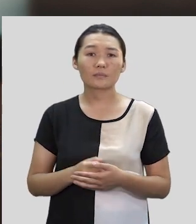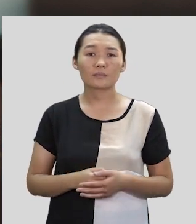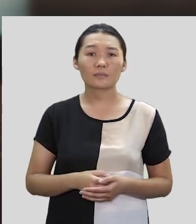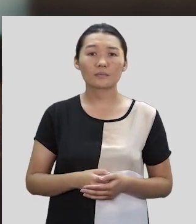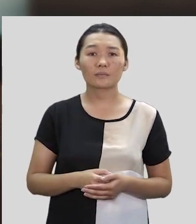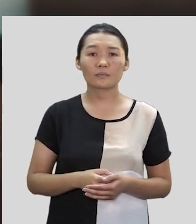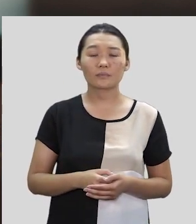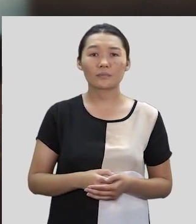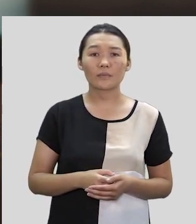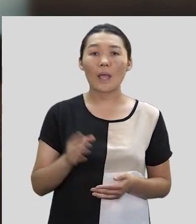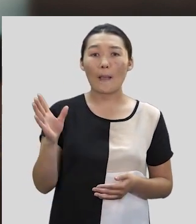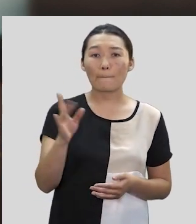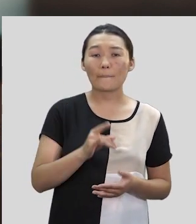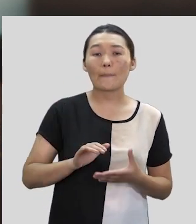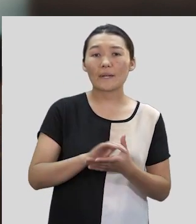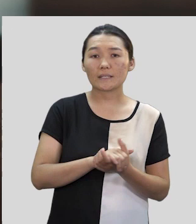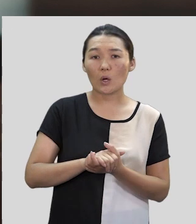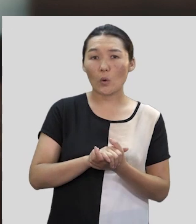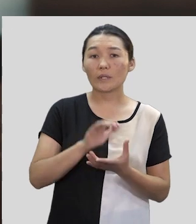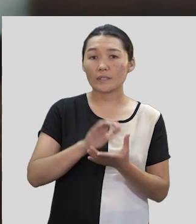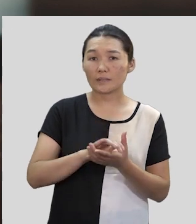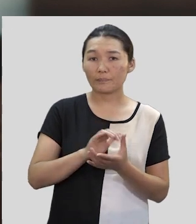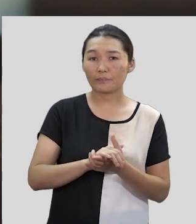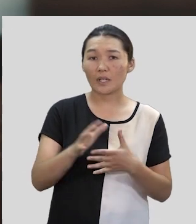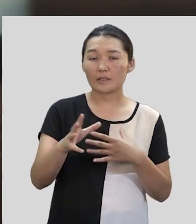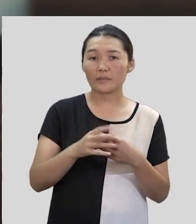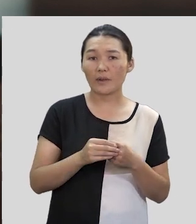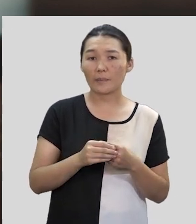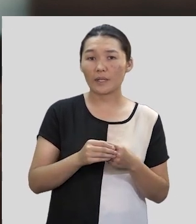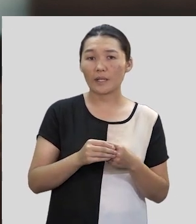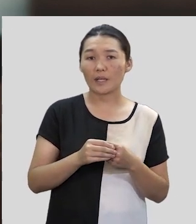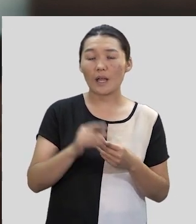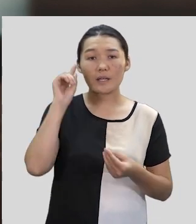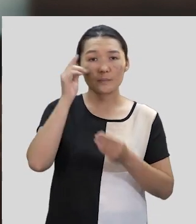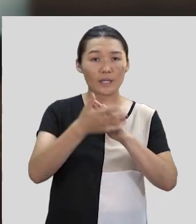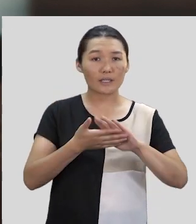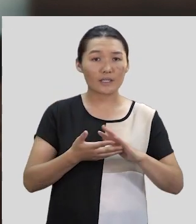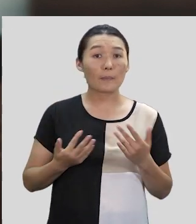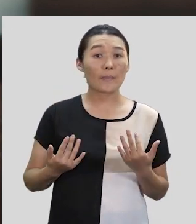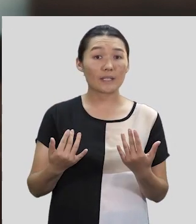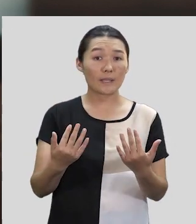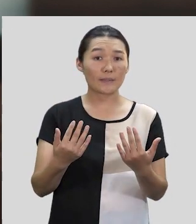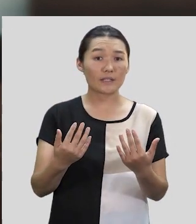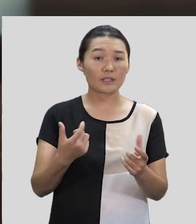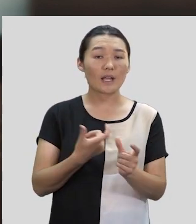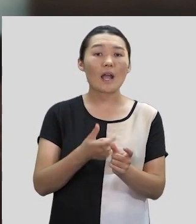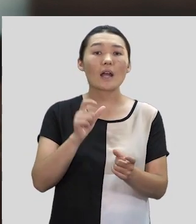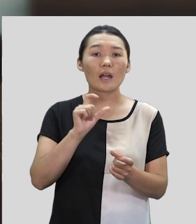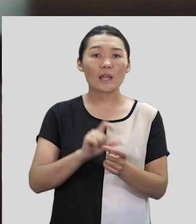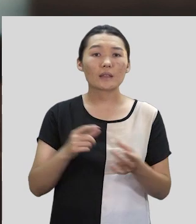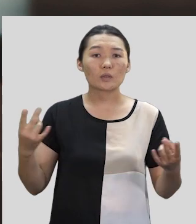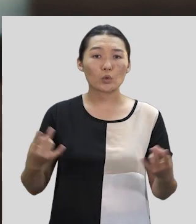мы познакомились с вами с понятием потребности потребности эта нужда